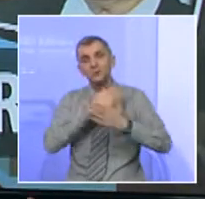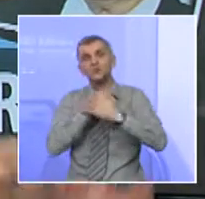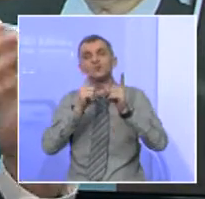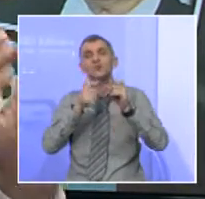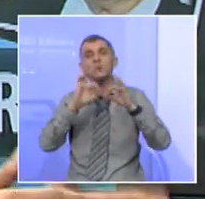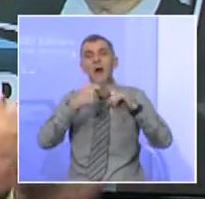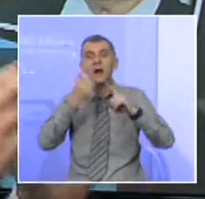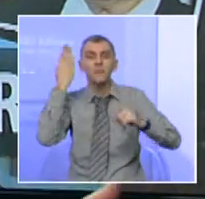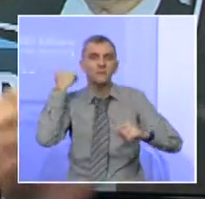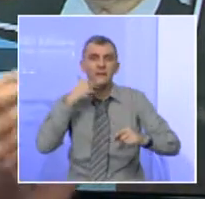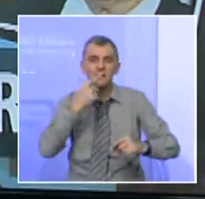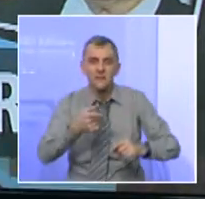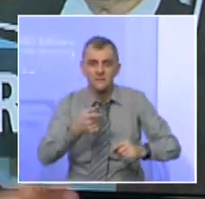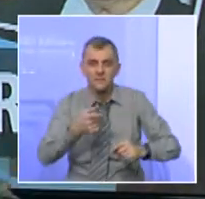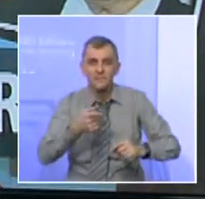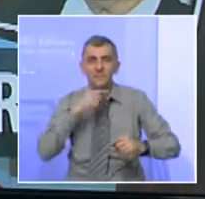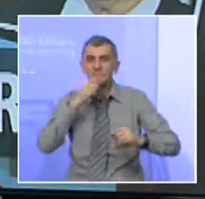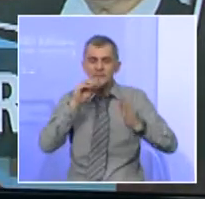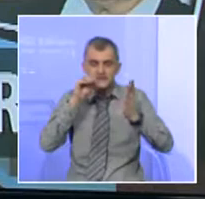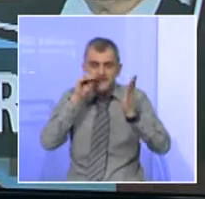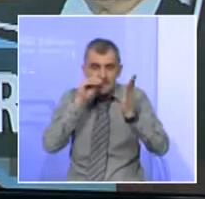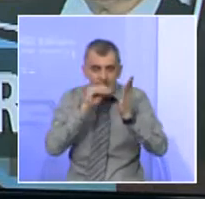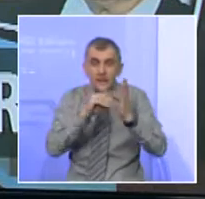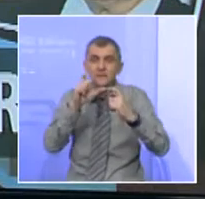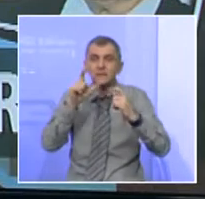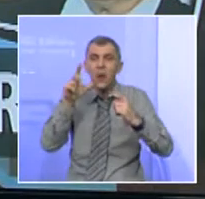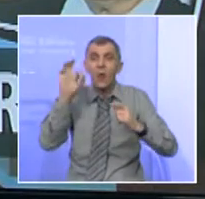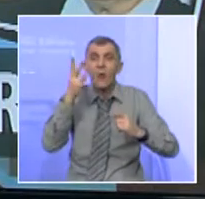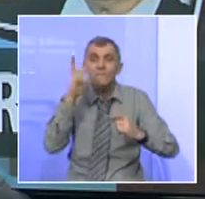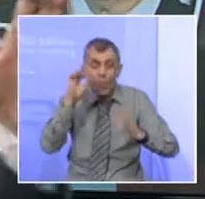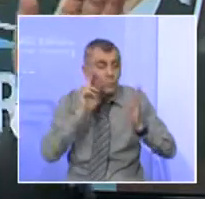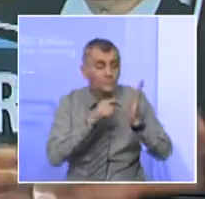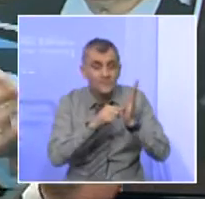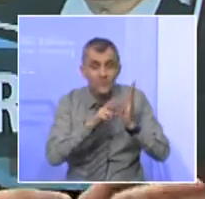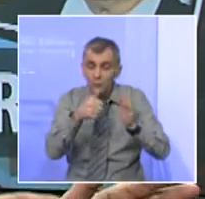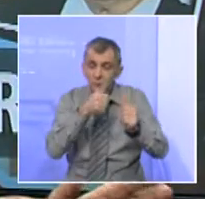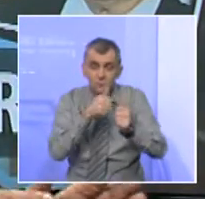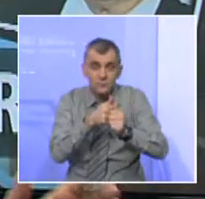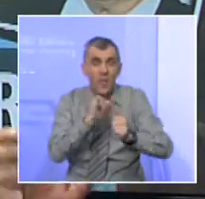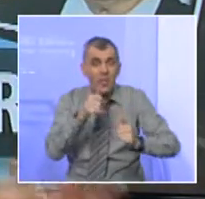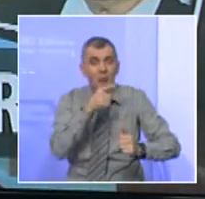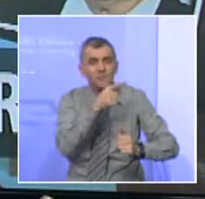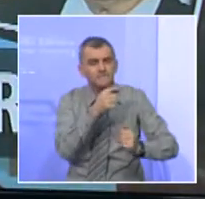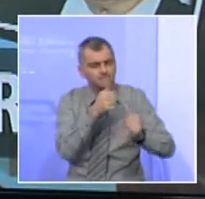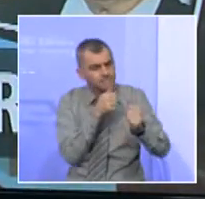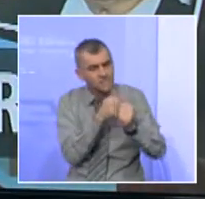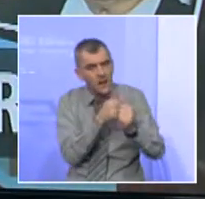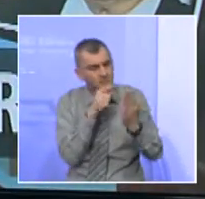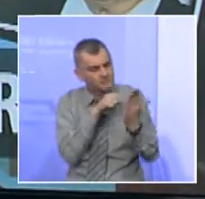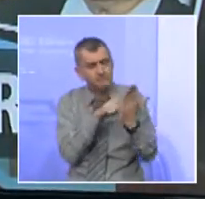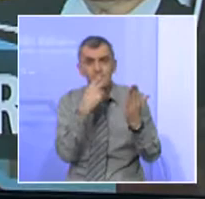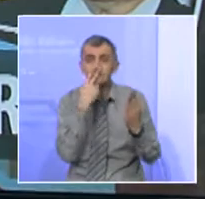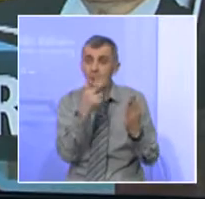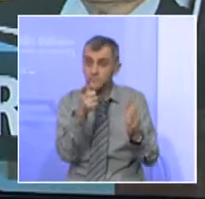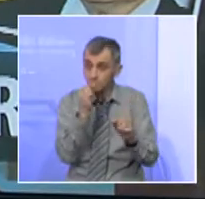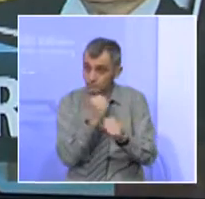Da. Doslovno pridržavanje slova Ustava Federacije. Da li je taj postupak opravdan